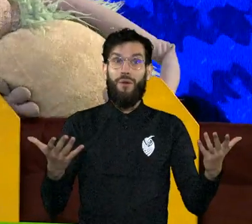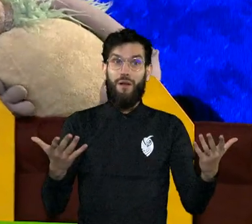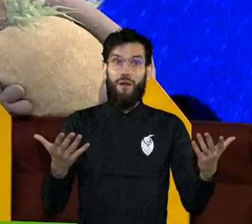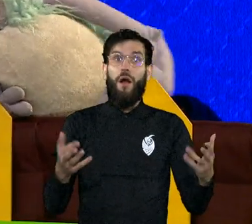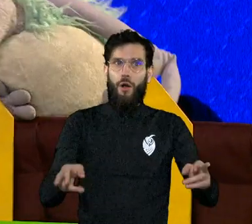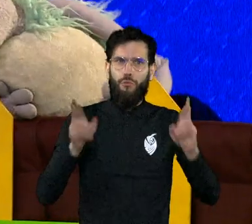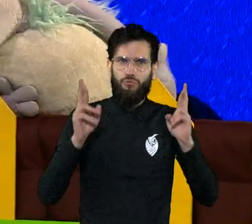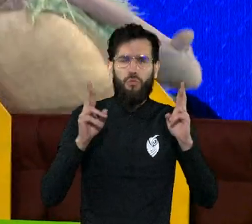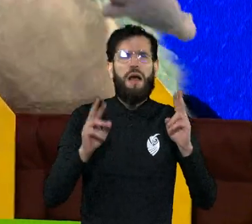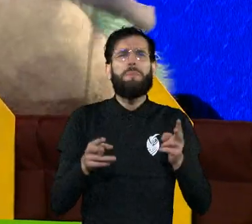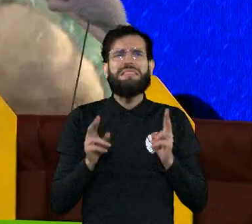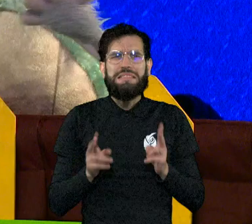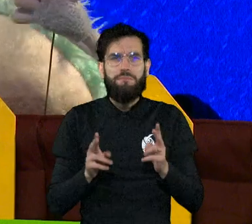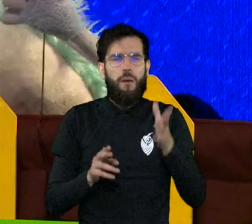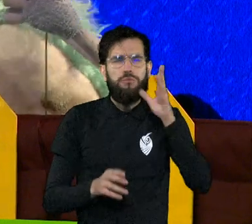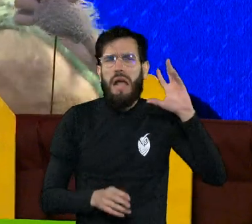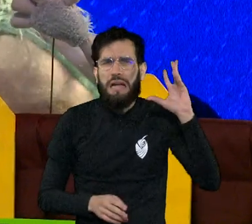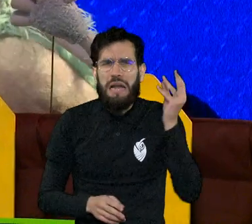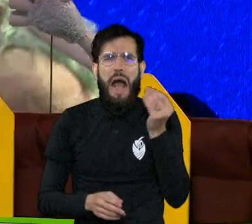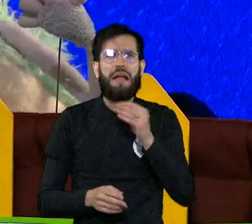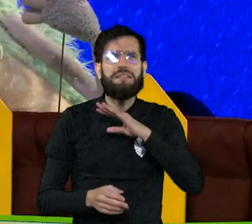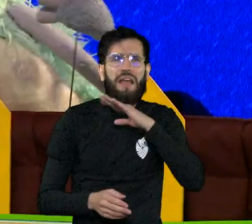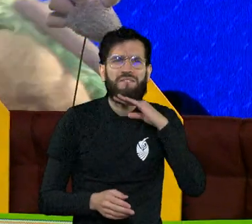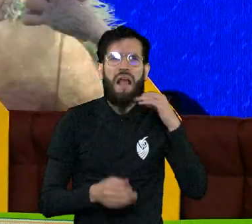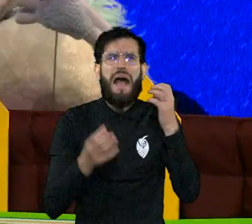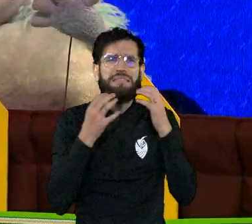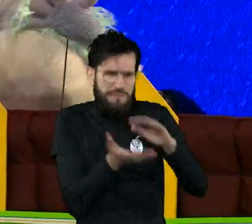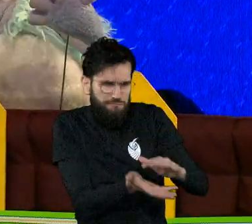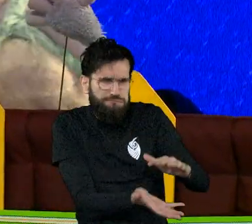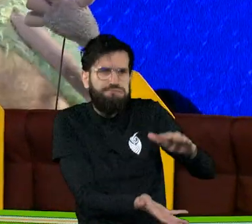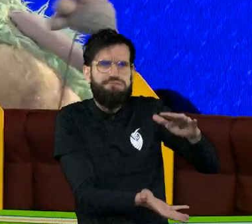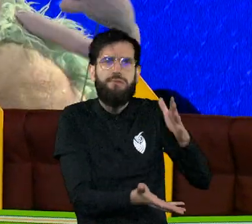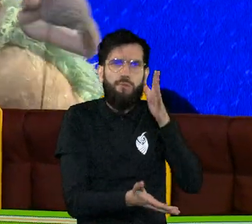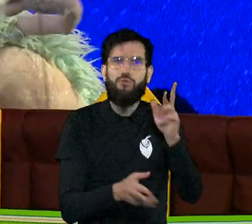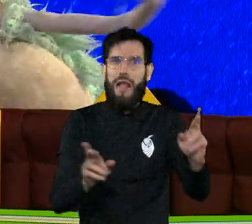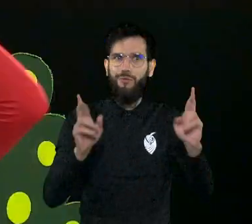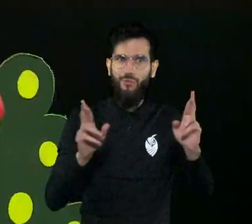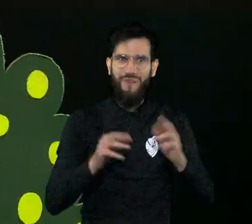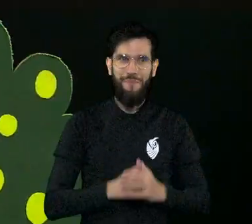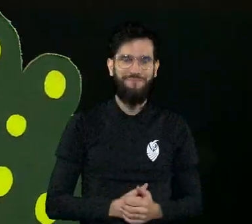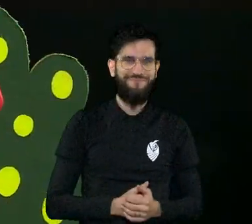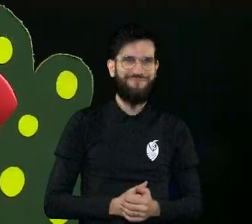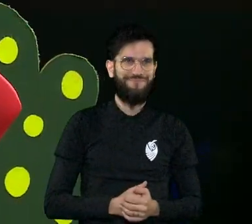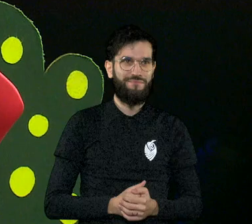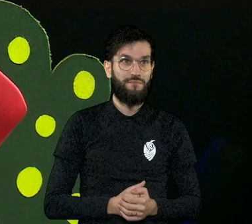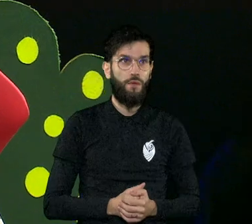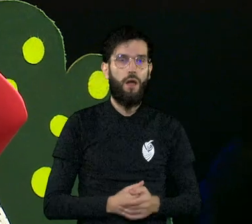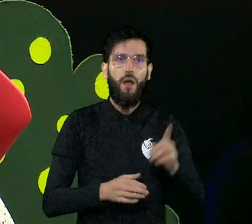že celú zimu budeme mať taký sneh, aký bol teraz tu však. A